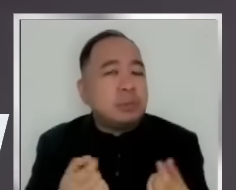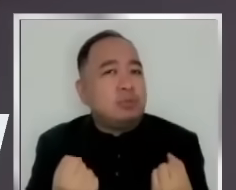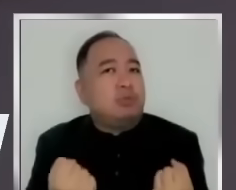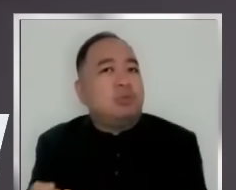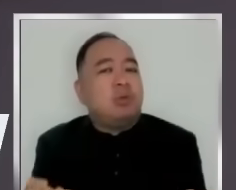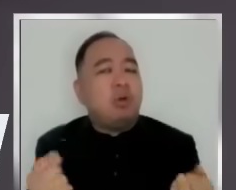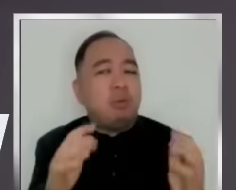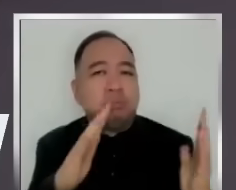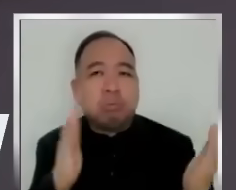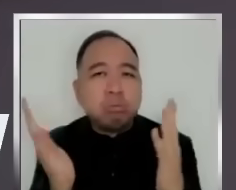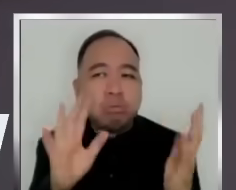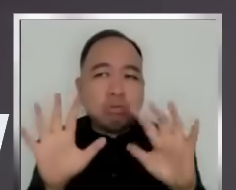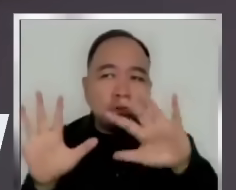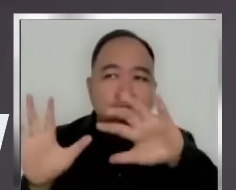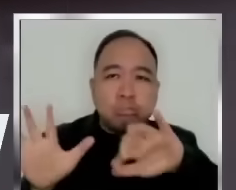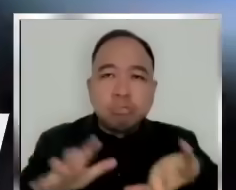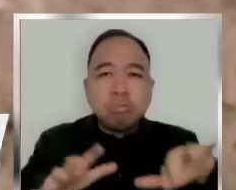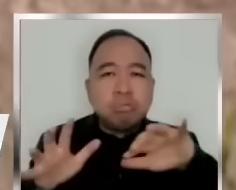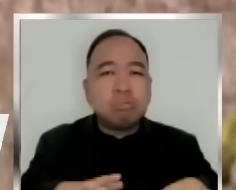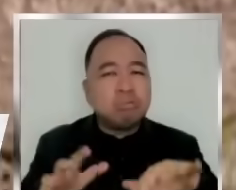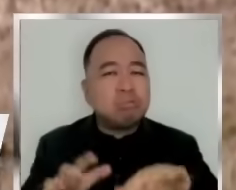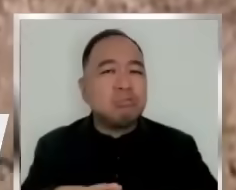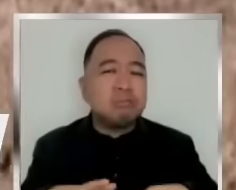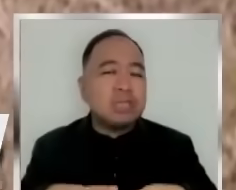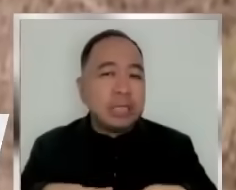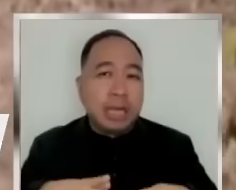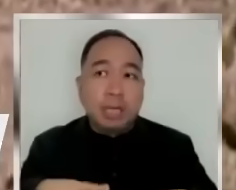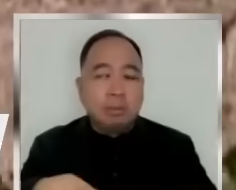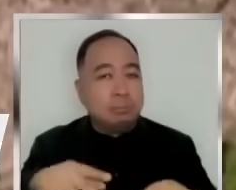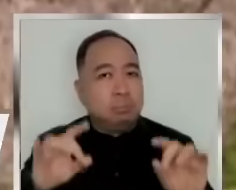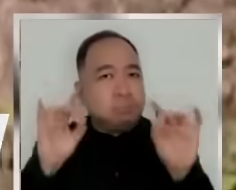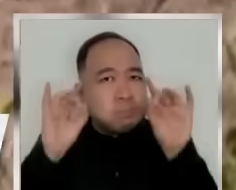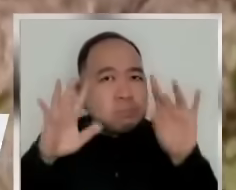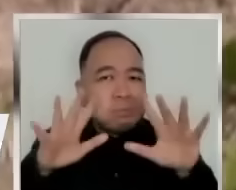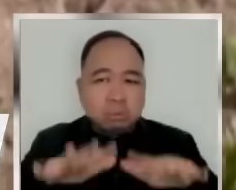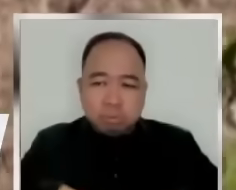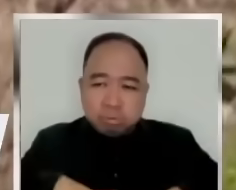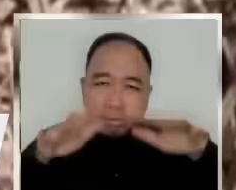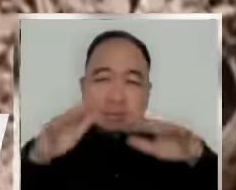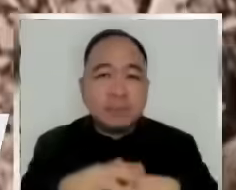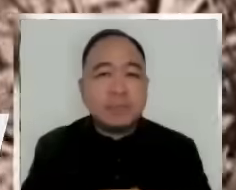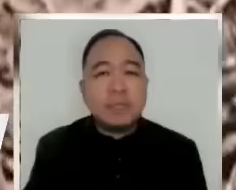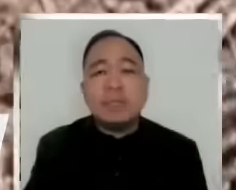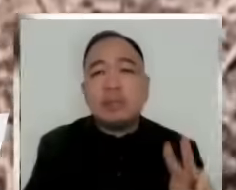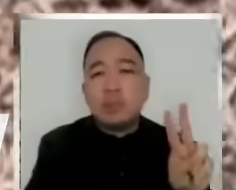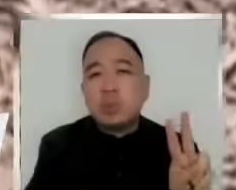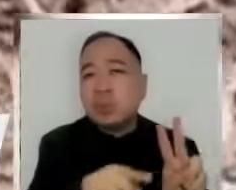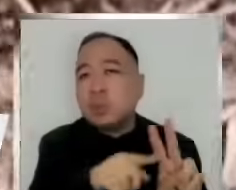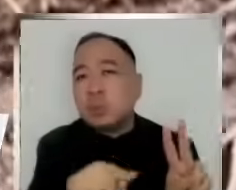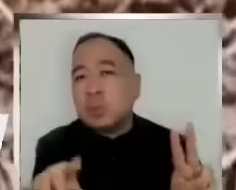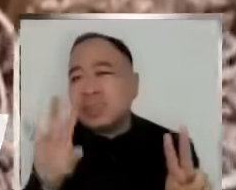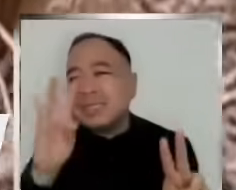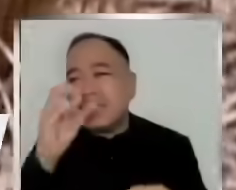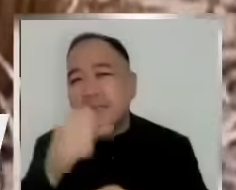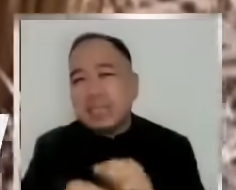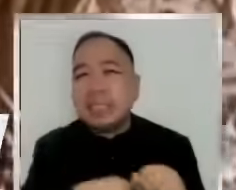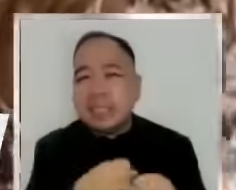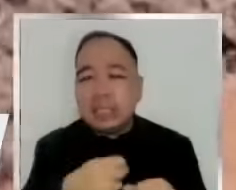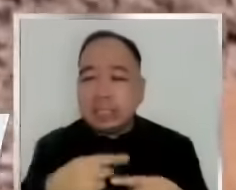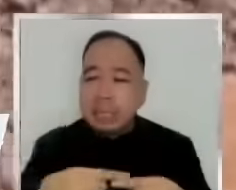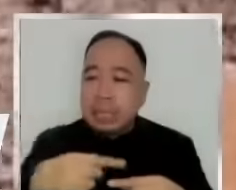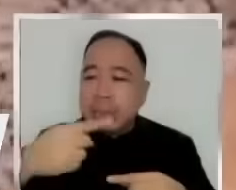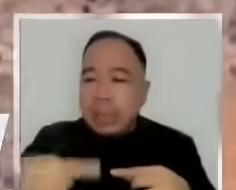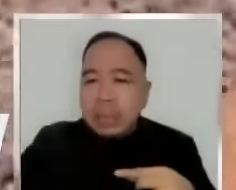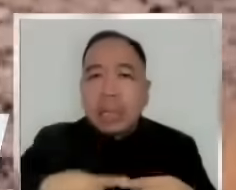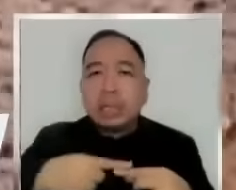is more intense and more severe. Kada 2 hanggang 7 taon talaga ang dapat na pagitan ng El Ninong nakakaapekto